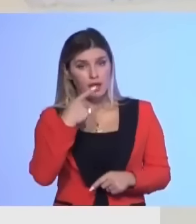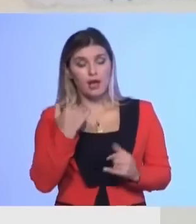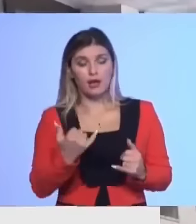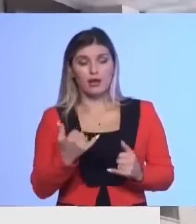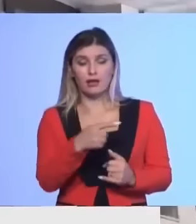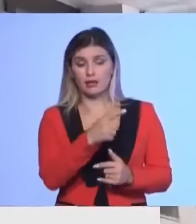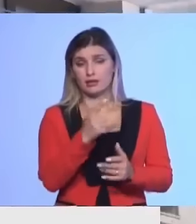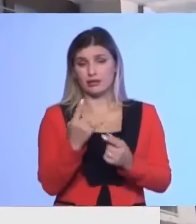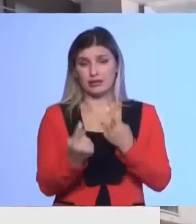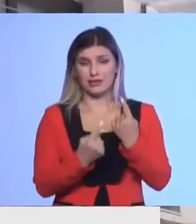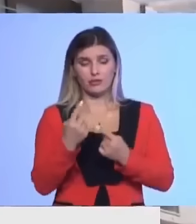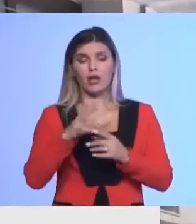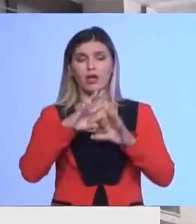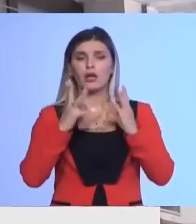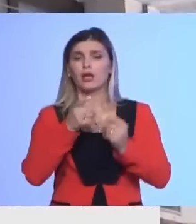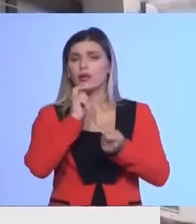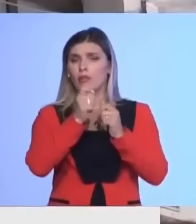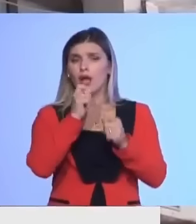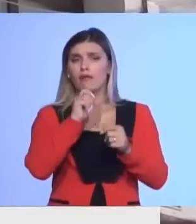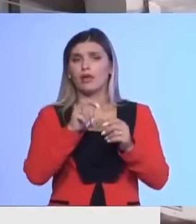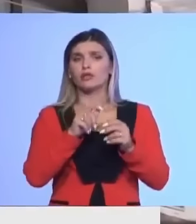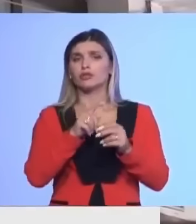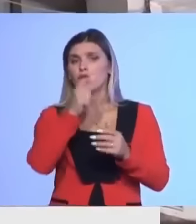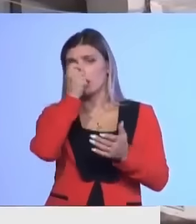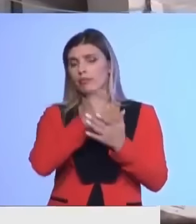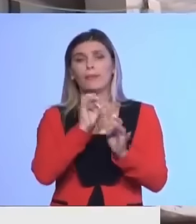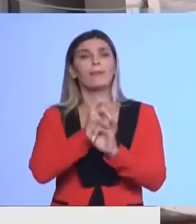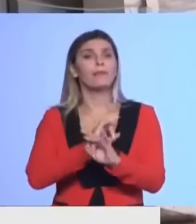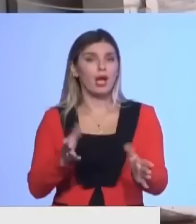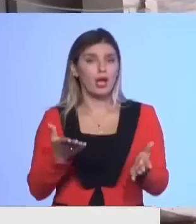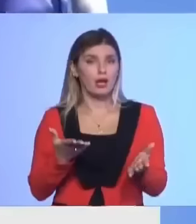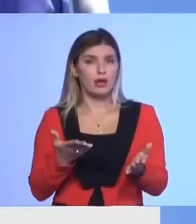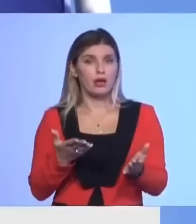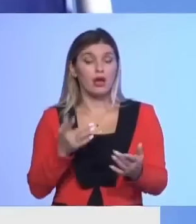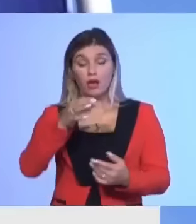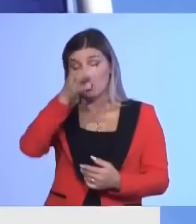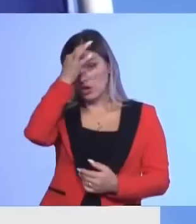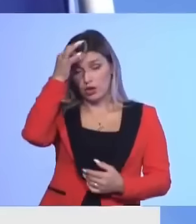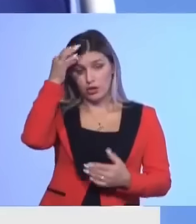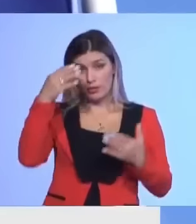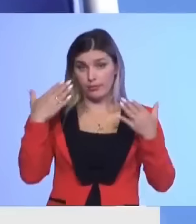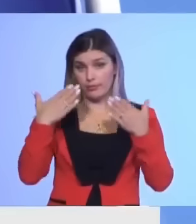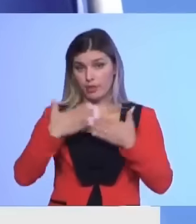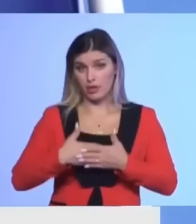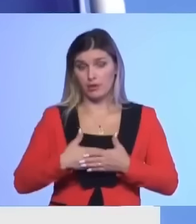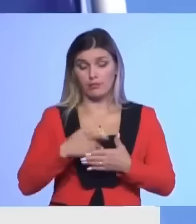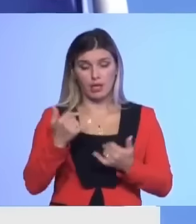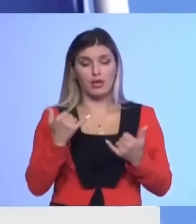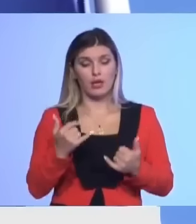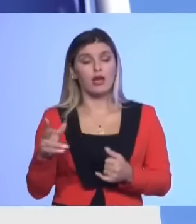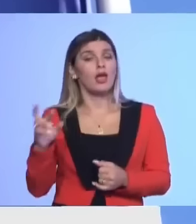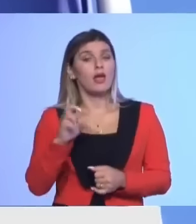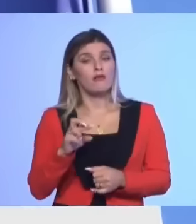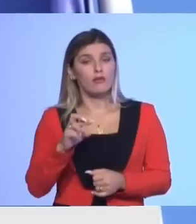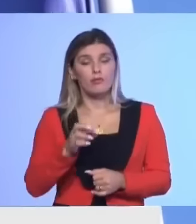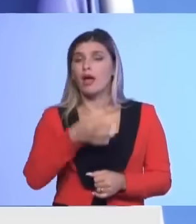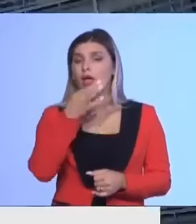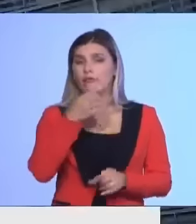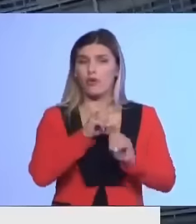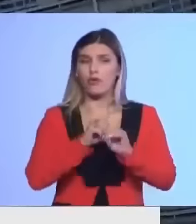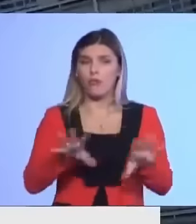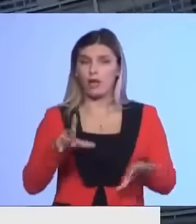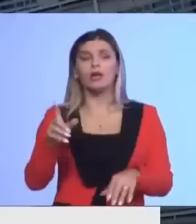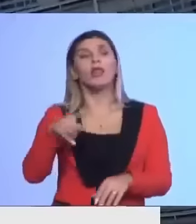veprim janë shkelur marrëveshjet e dialogut. Të hënën në mbrëmje, Bashkimi Evropian doli me komunikat ku mes